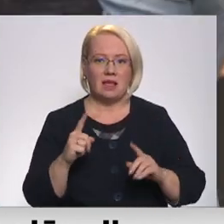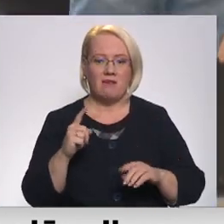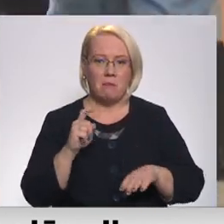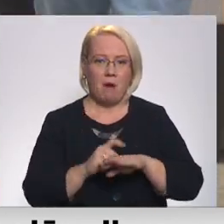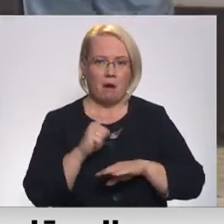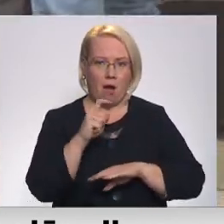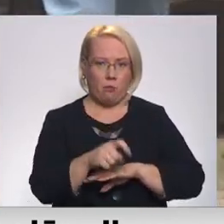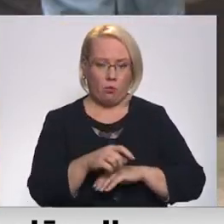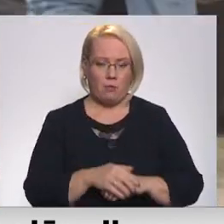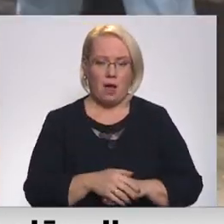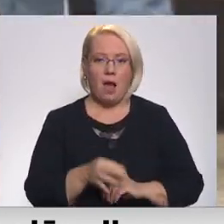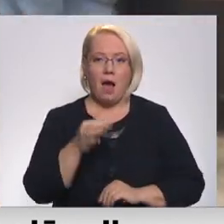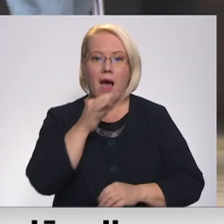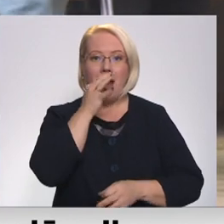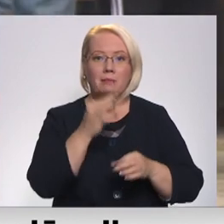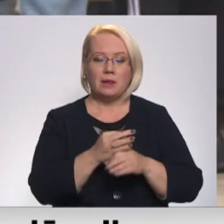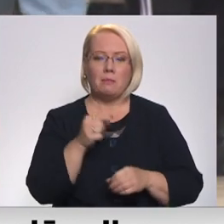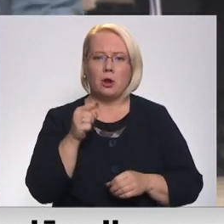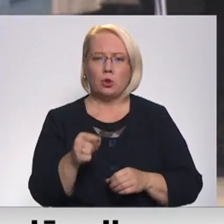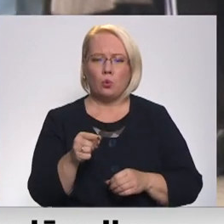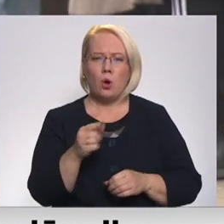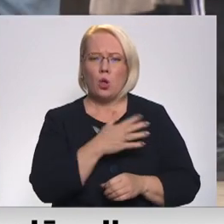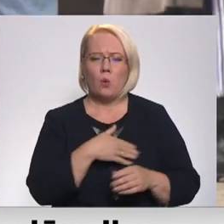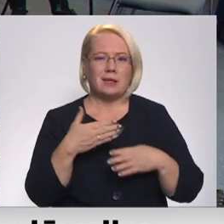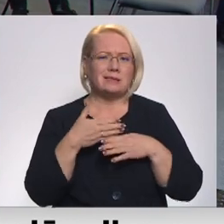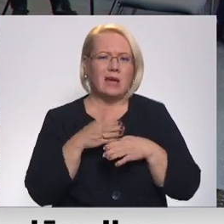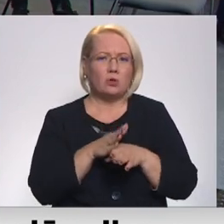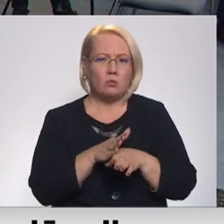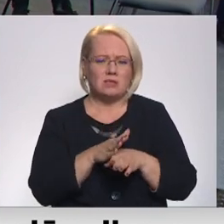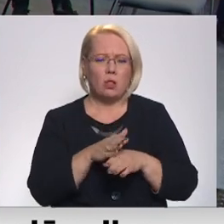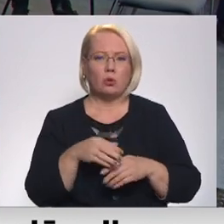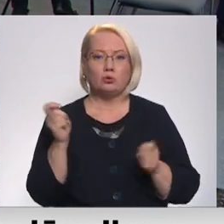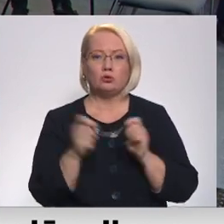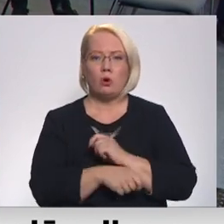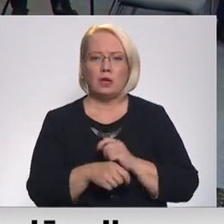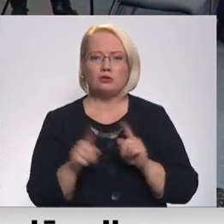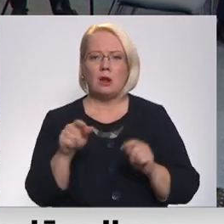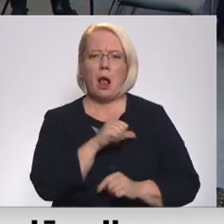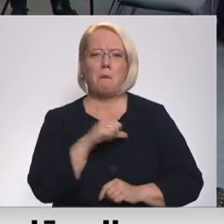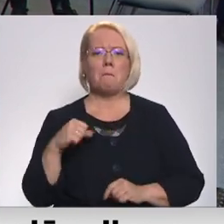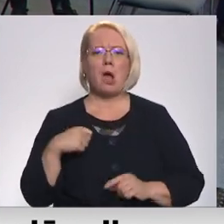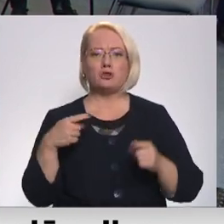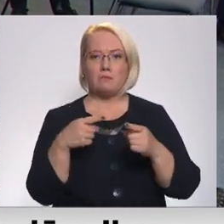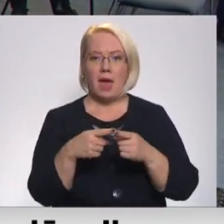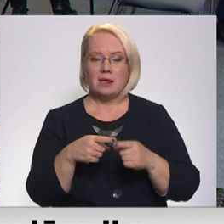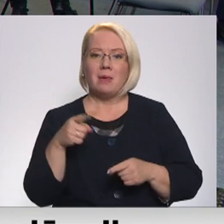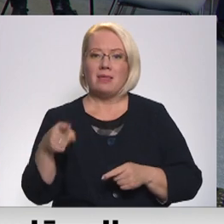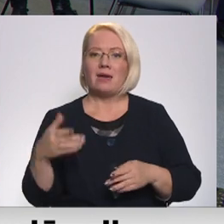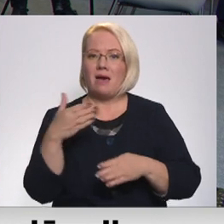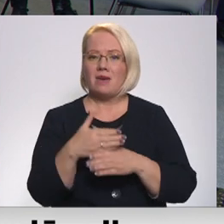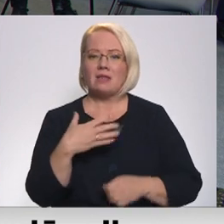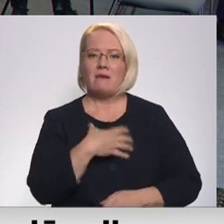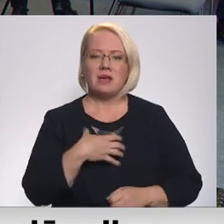pārkāpumus. Atbildība par šo ir pārāk sadrumstalota, un sodīšana ir kā pašmērķis, tā vietā, kad